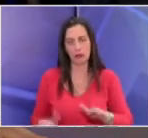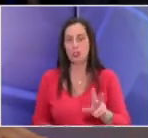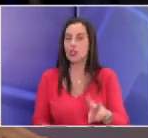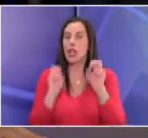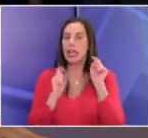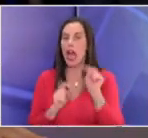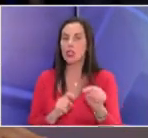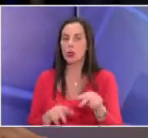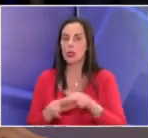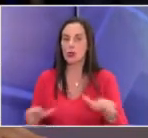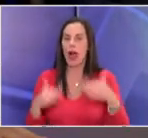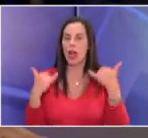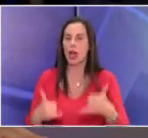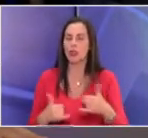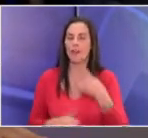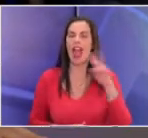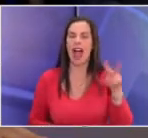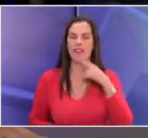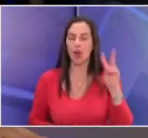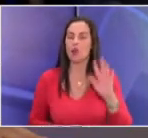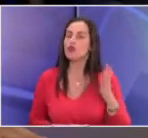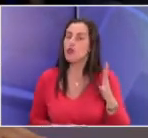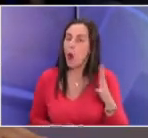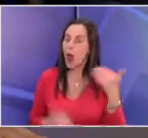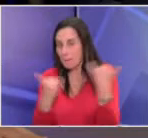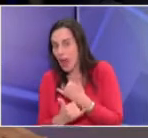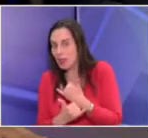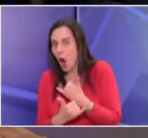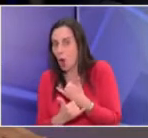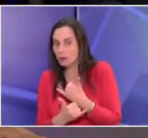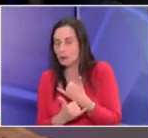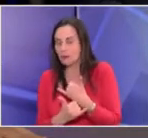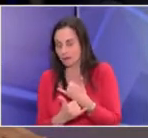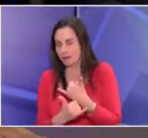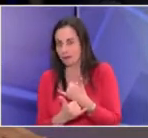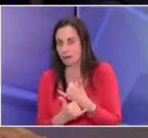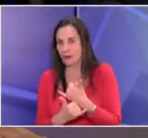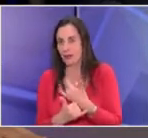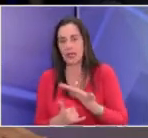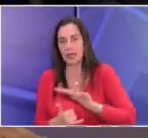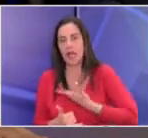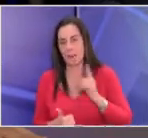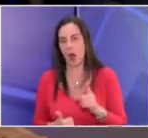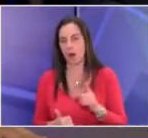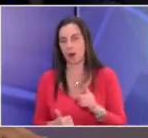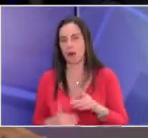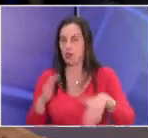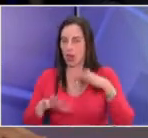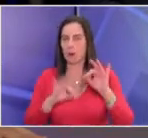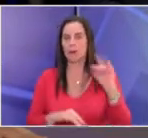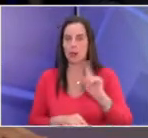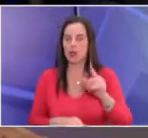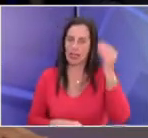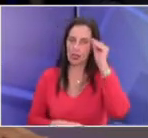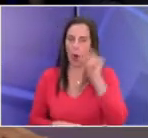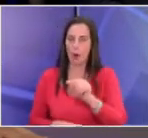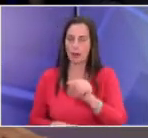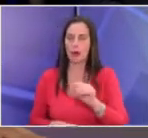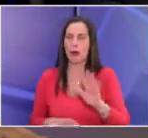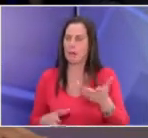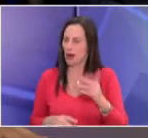טוב, תשמעו. ניסיתי להימנע מזה, באמת לא רציתי שעדי יגיע. סתם עדי, מה שלומך ערב? מה?